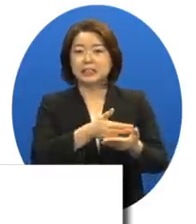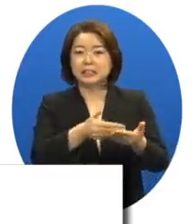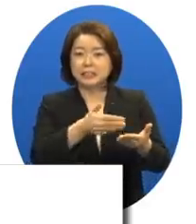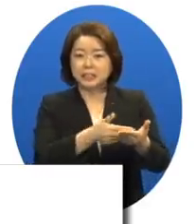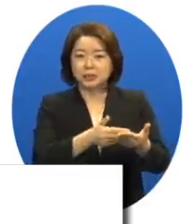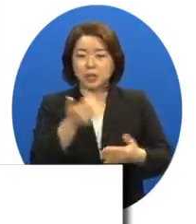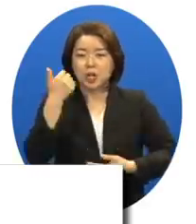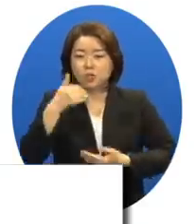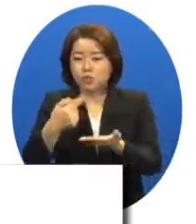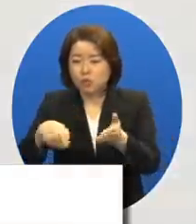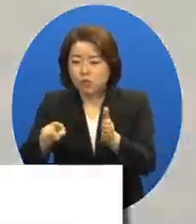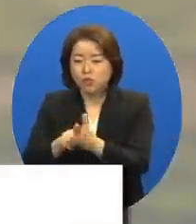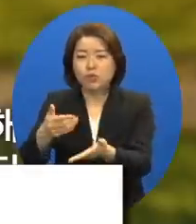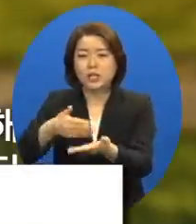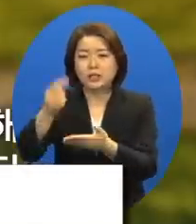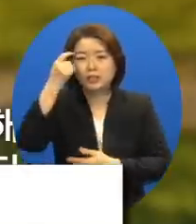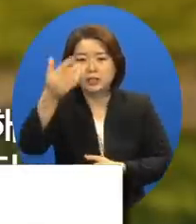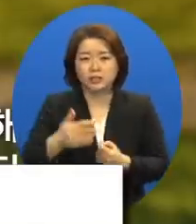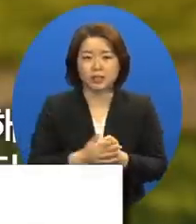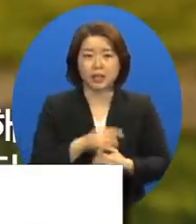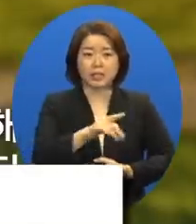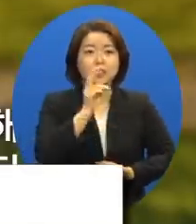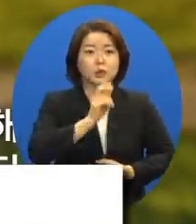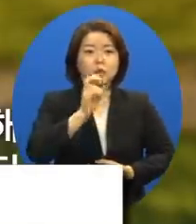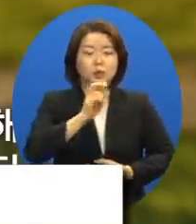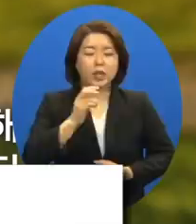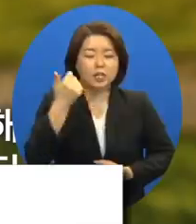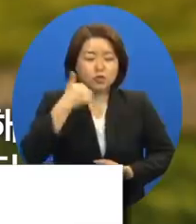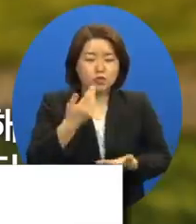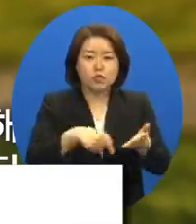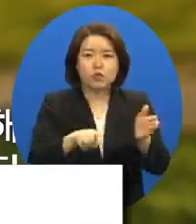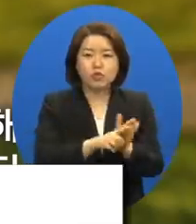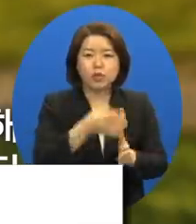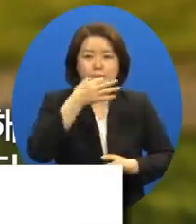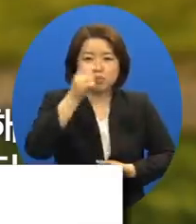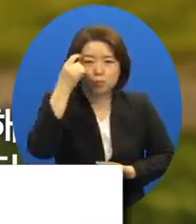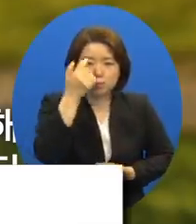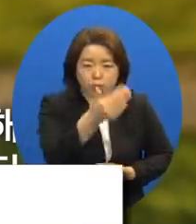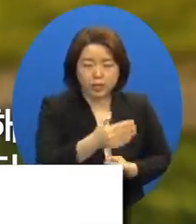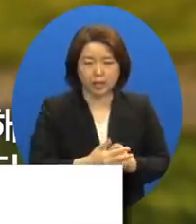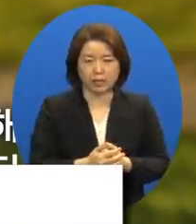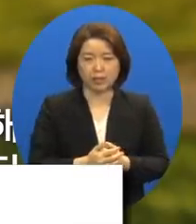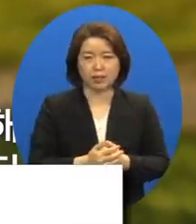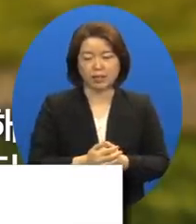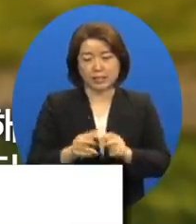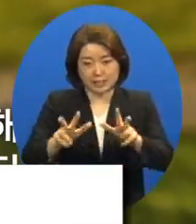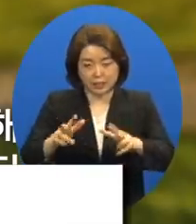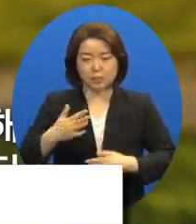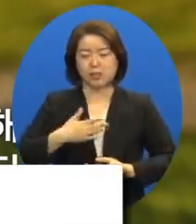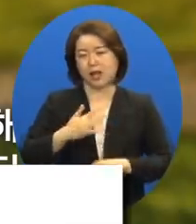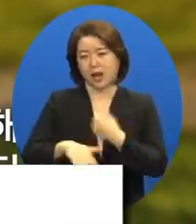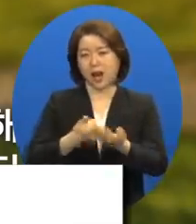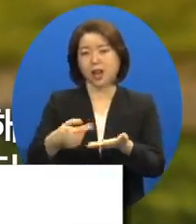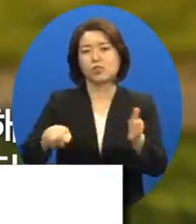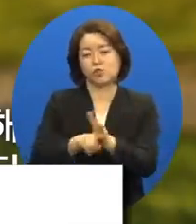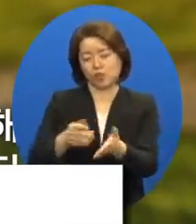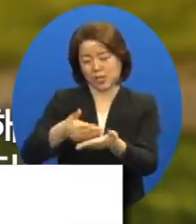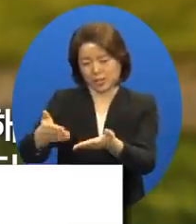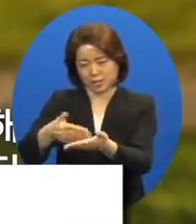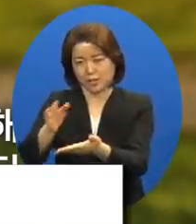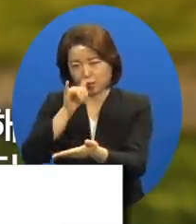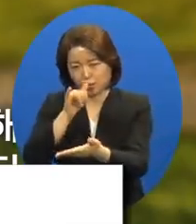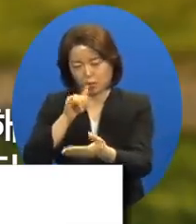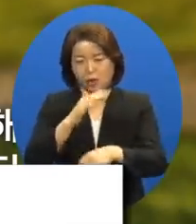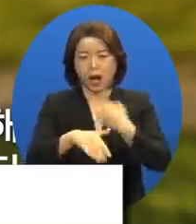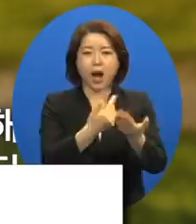누구를 위해 그리는 야 그 노래를 누구를 위해 부르냐 저는 하나님을 위해 그림을 그리고 하나님을